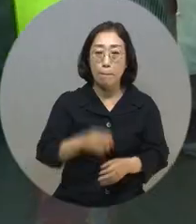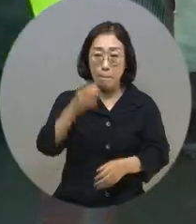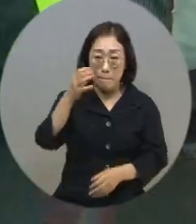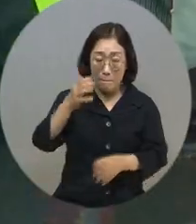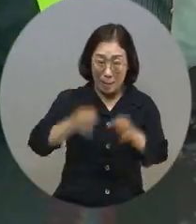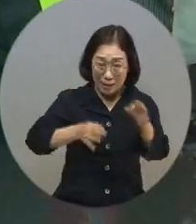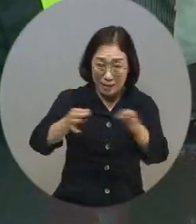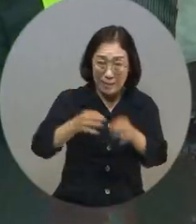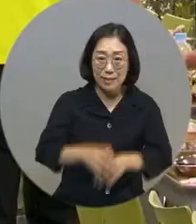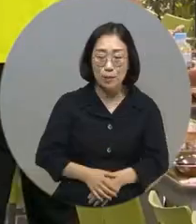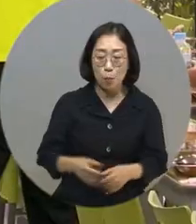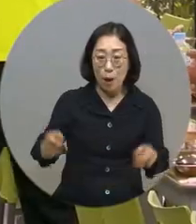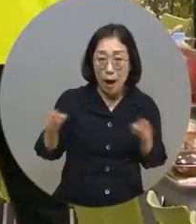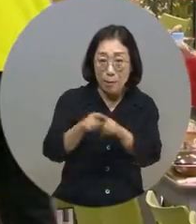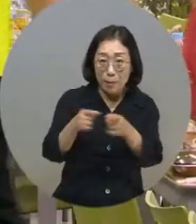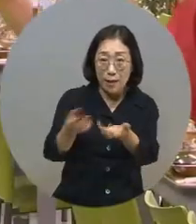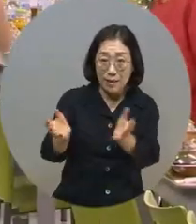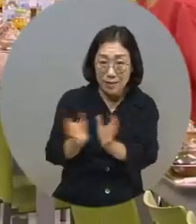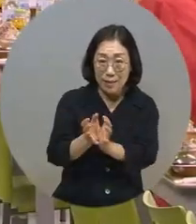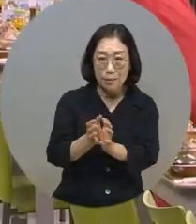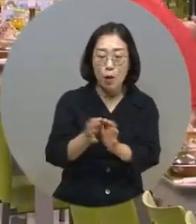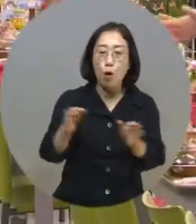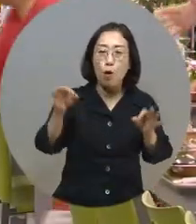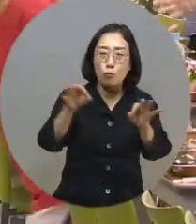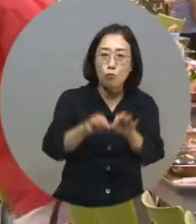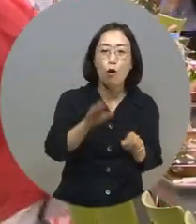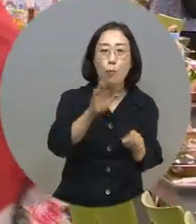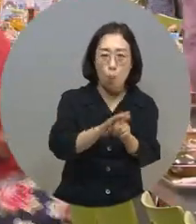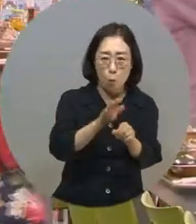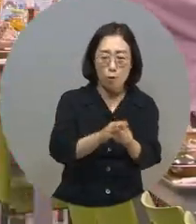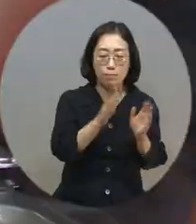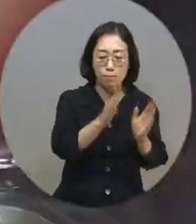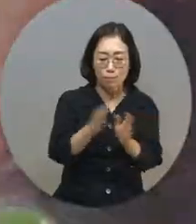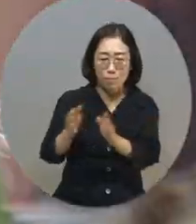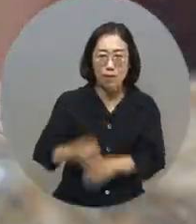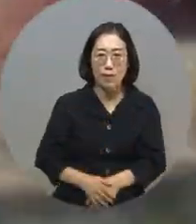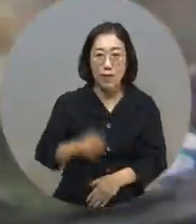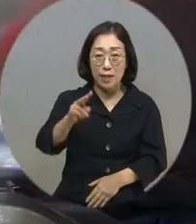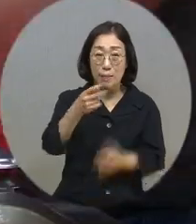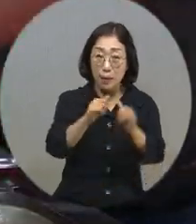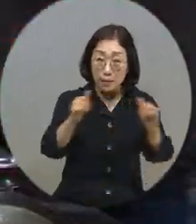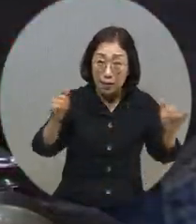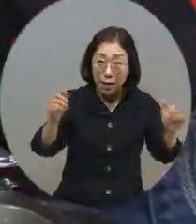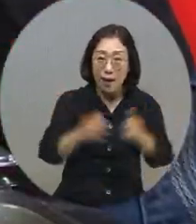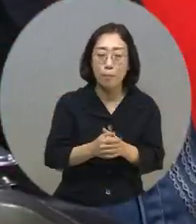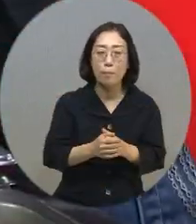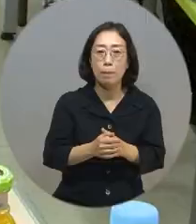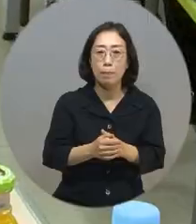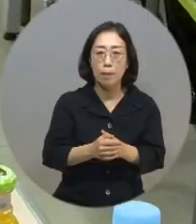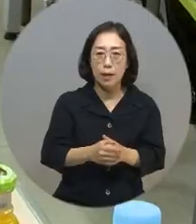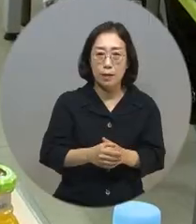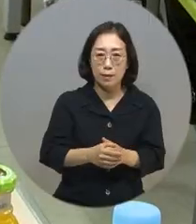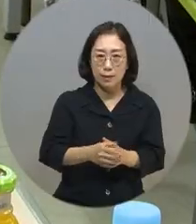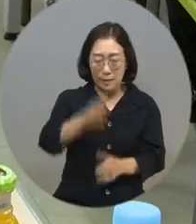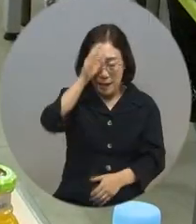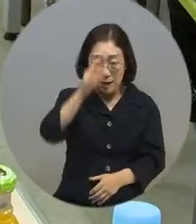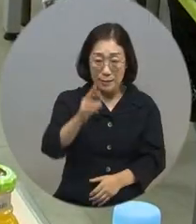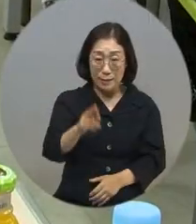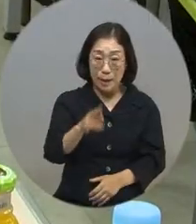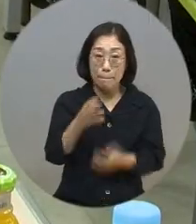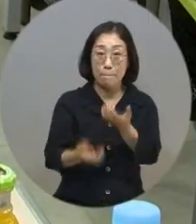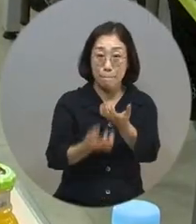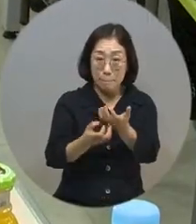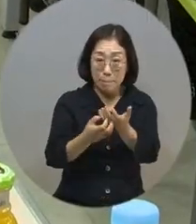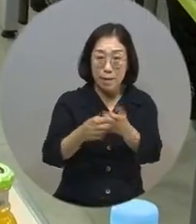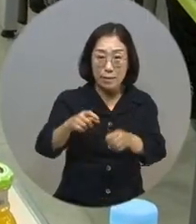가치가치 후원 모금으로 진행되었으며 지역내 어르신 약 200여명에게 여름철 대표 양식인 삼계탕이 식으로